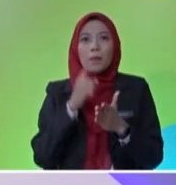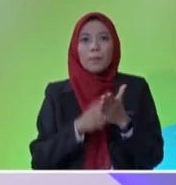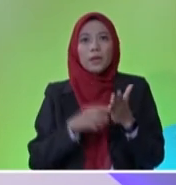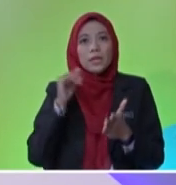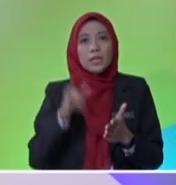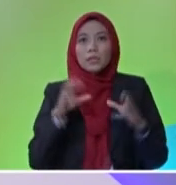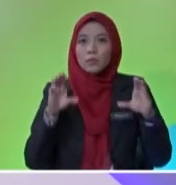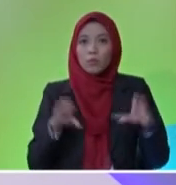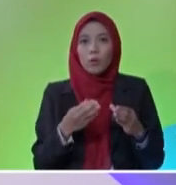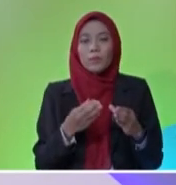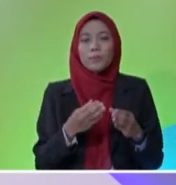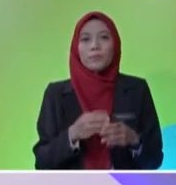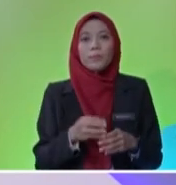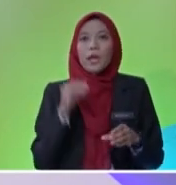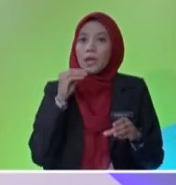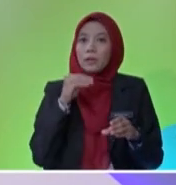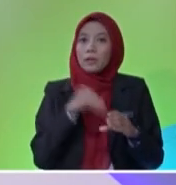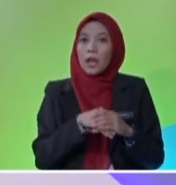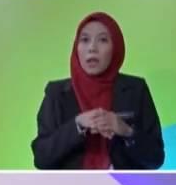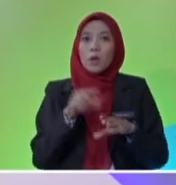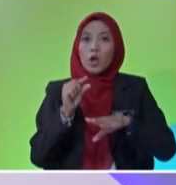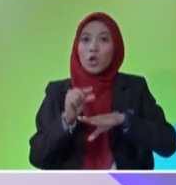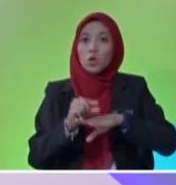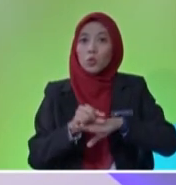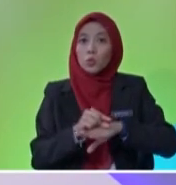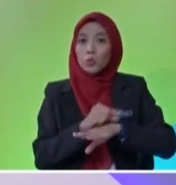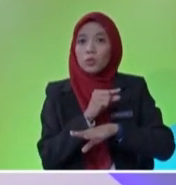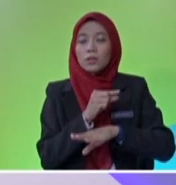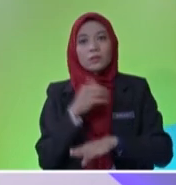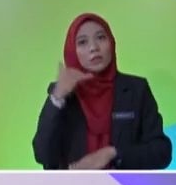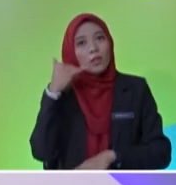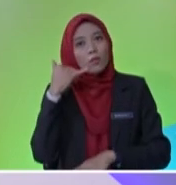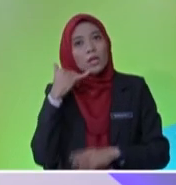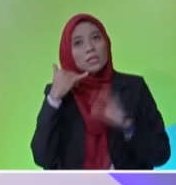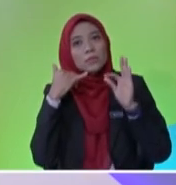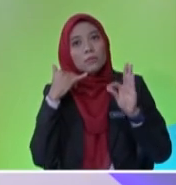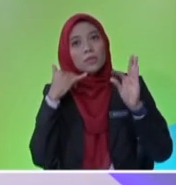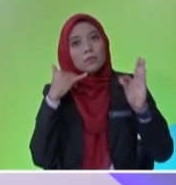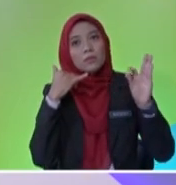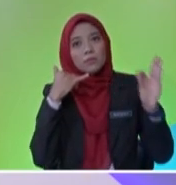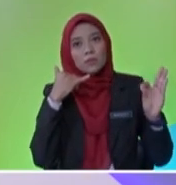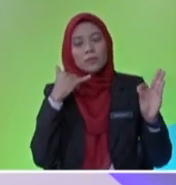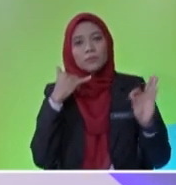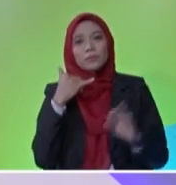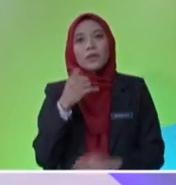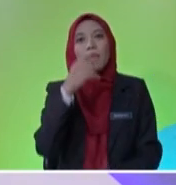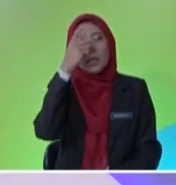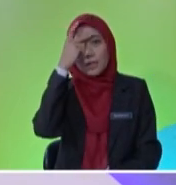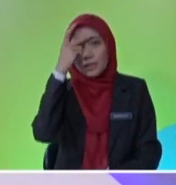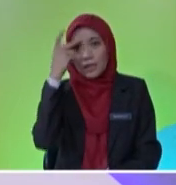terutama sekali anda terutama sekali dalam menggunakan tarian kecemasan 999 kerana